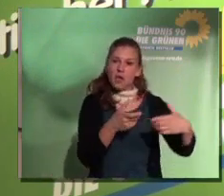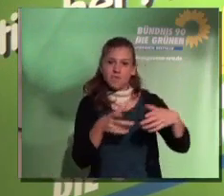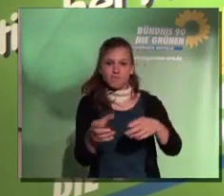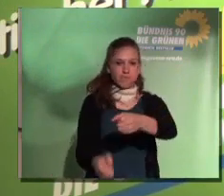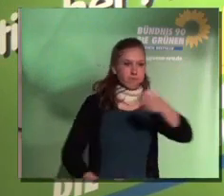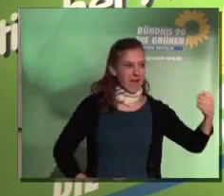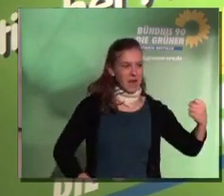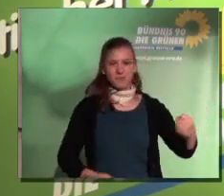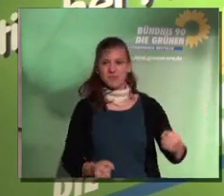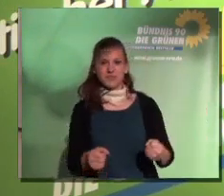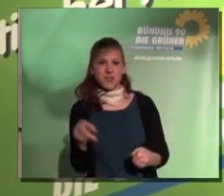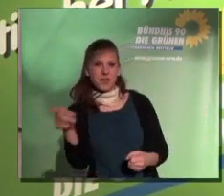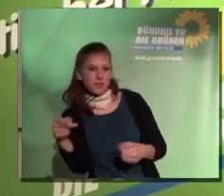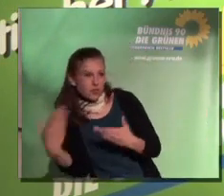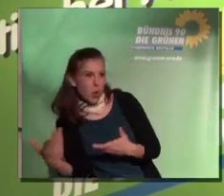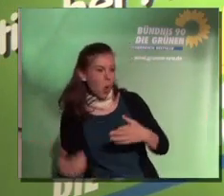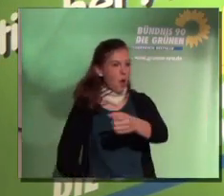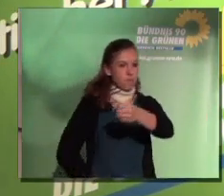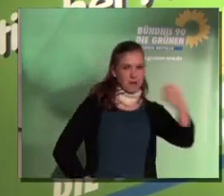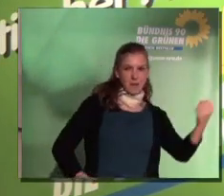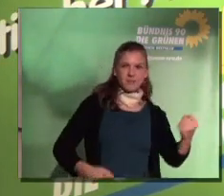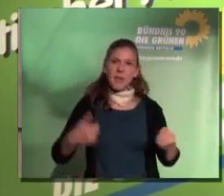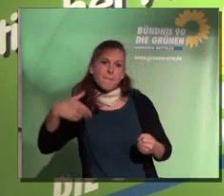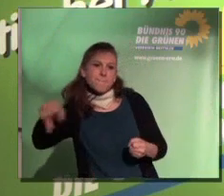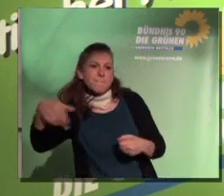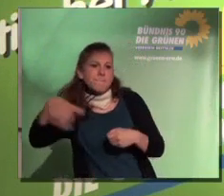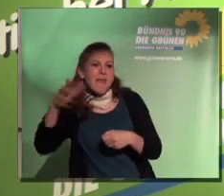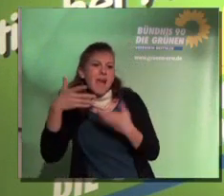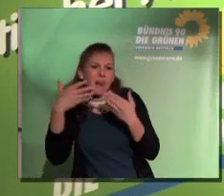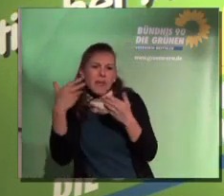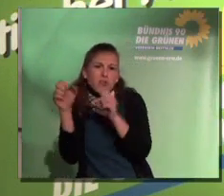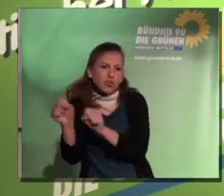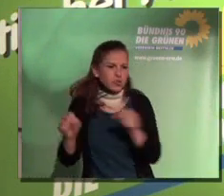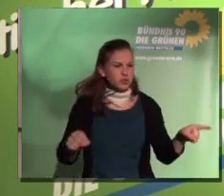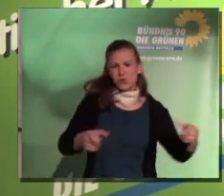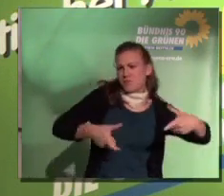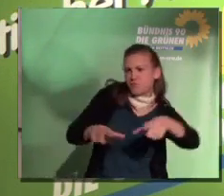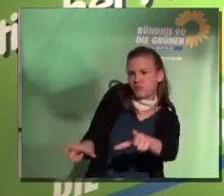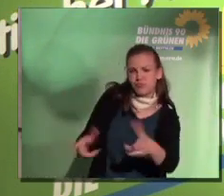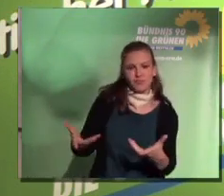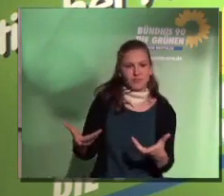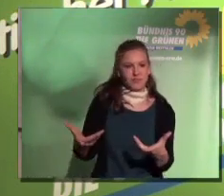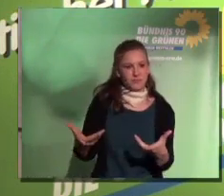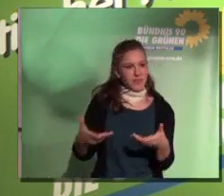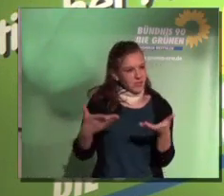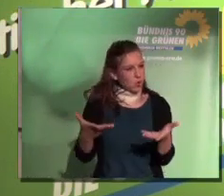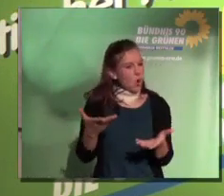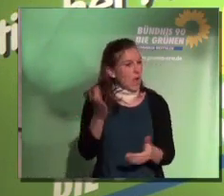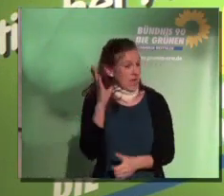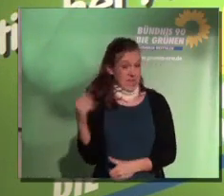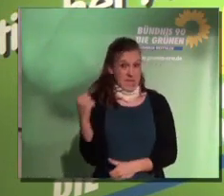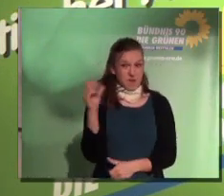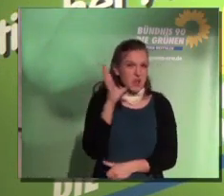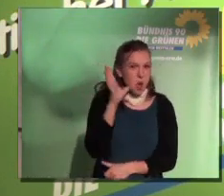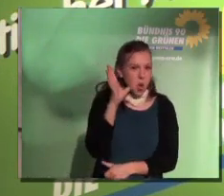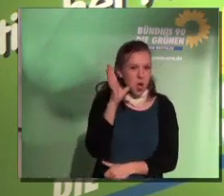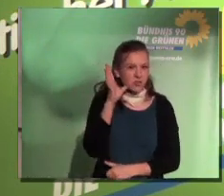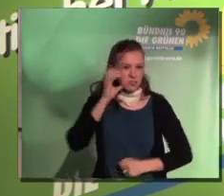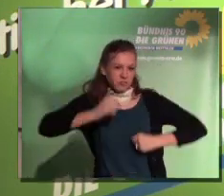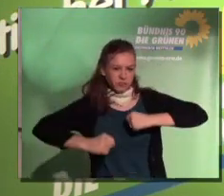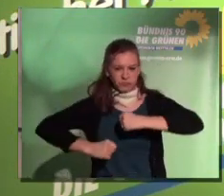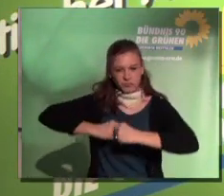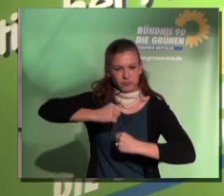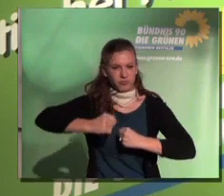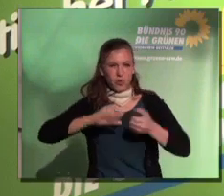Energieeffizienz, Rösler bockt ab. Mehr Klimaschutz, Rösler verhindert das. Ihr habt ja jetzt gerade gehört, Ringen wird abgeschafft bei